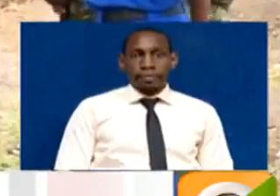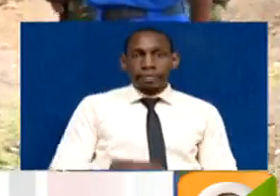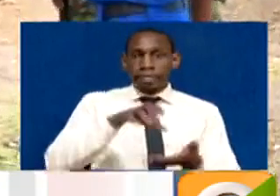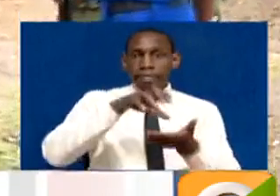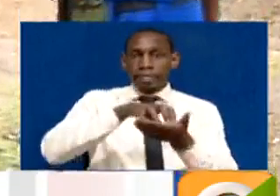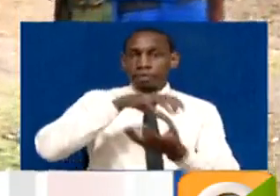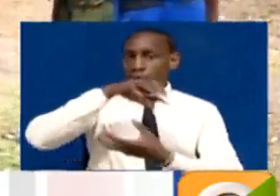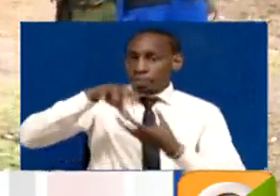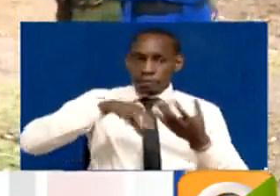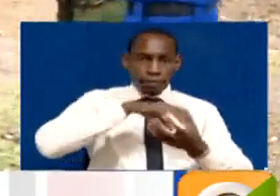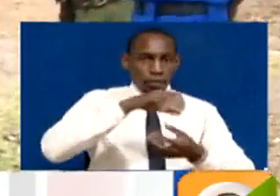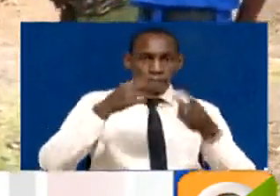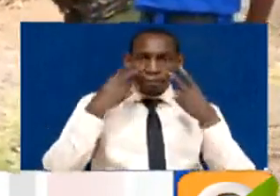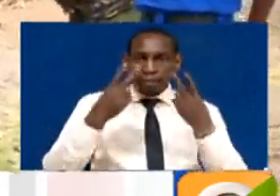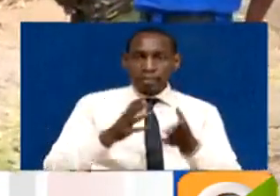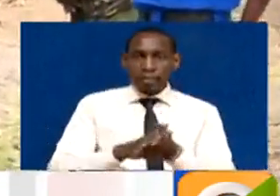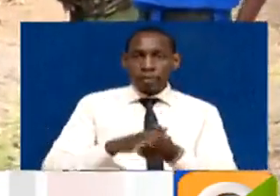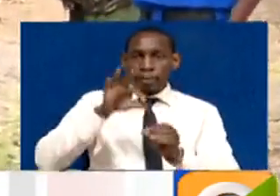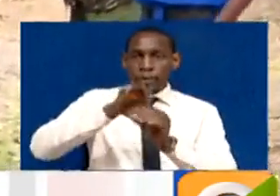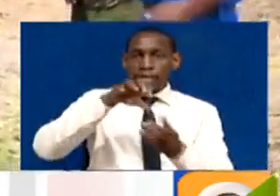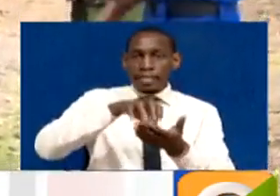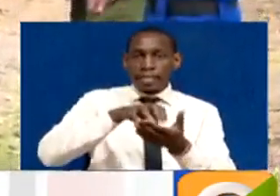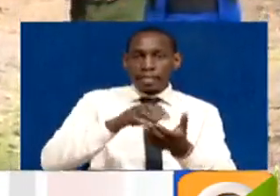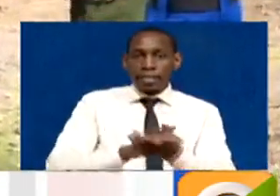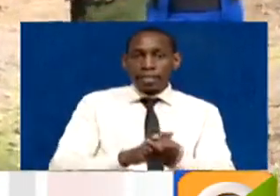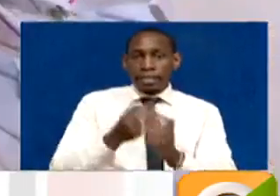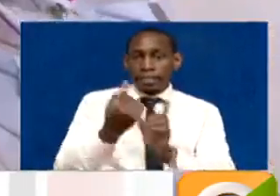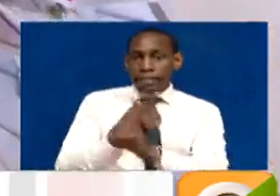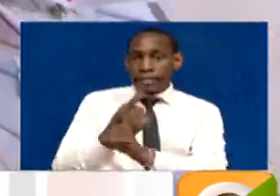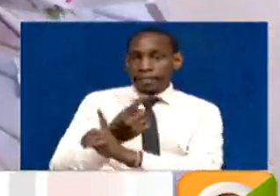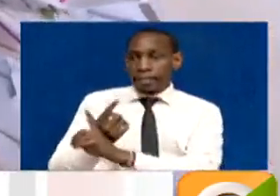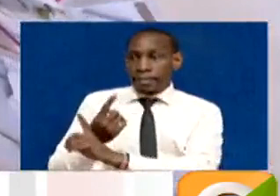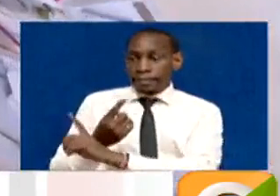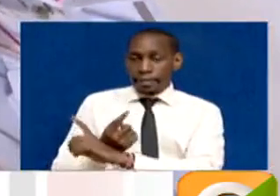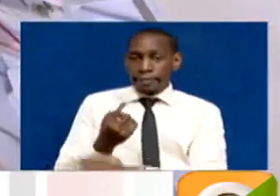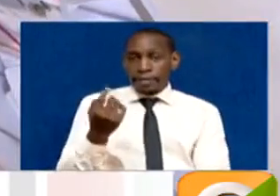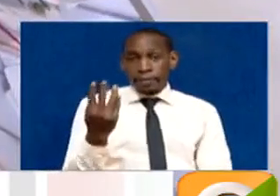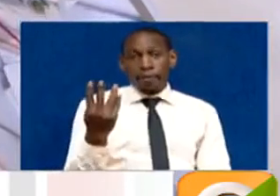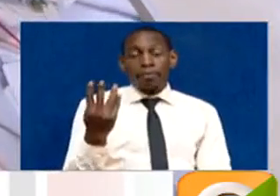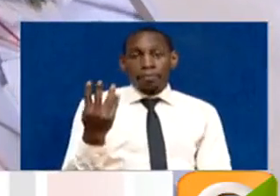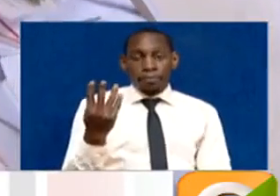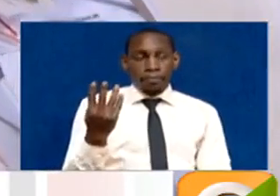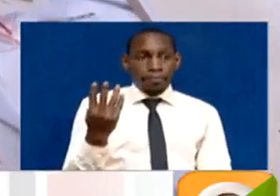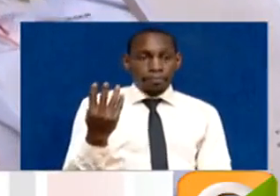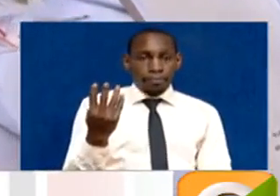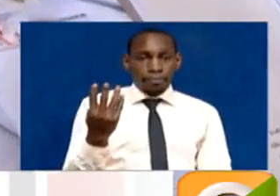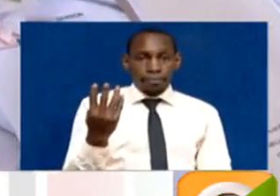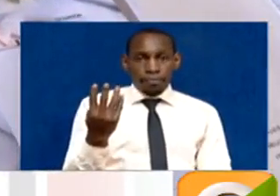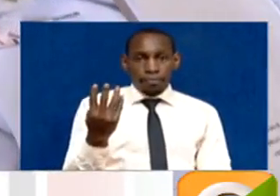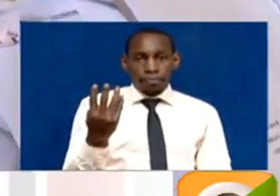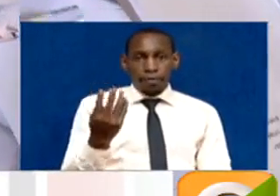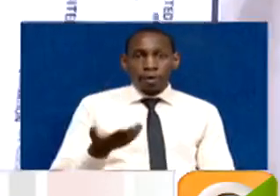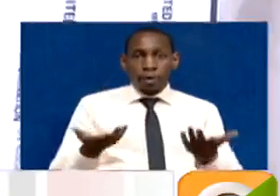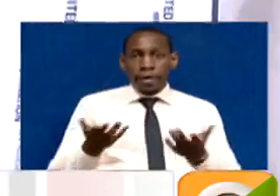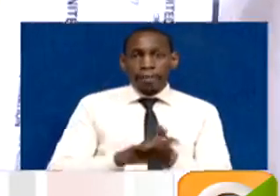Hali ya sintofahamu ilishuhudiwa katika vituo vya kupigia kura vya Milimani, Mwariki, Uhuru na Koinange katika eneo bunge